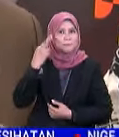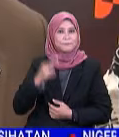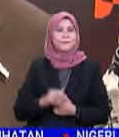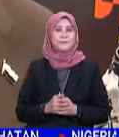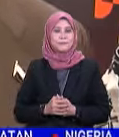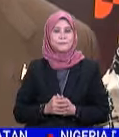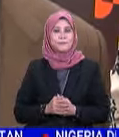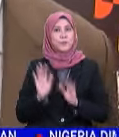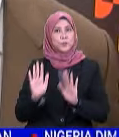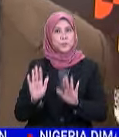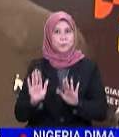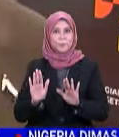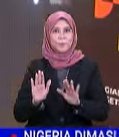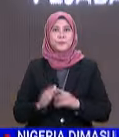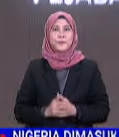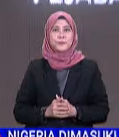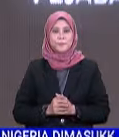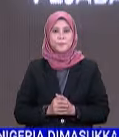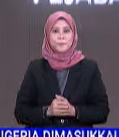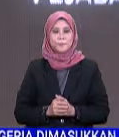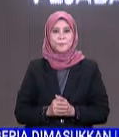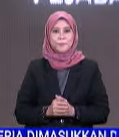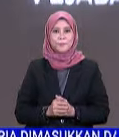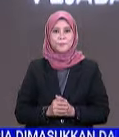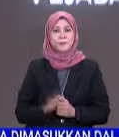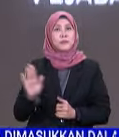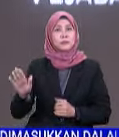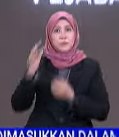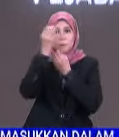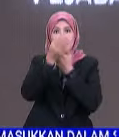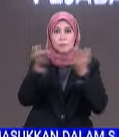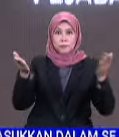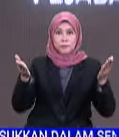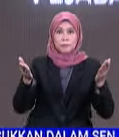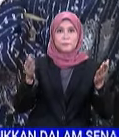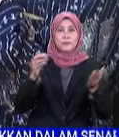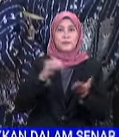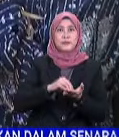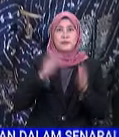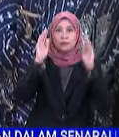Okey. Tunggulah. Beliau memaklumkan demikian di Kuantan.